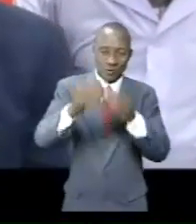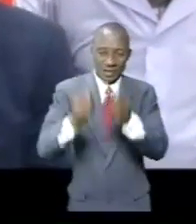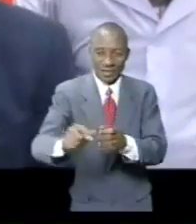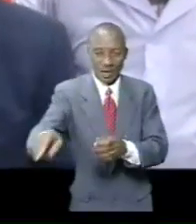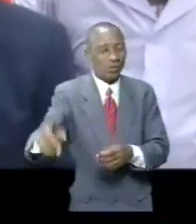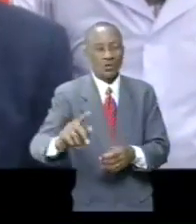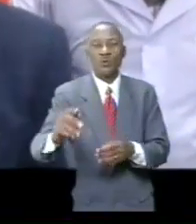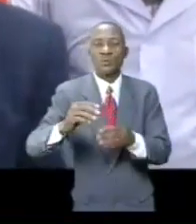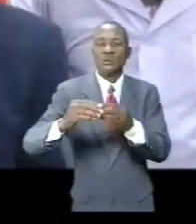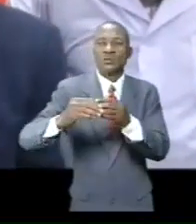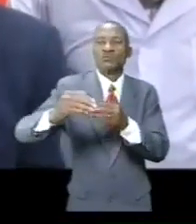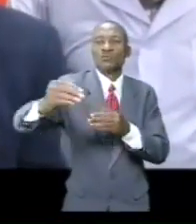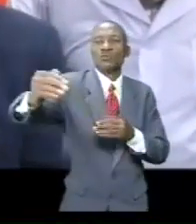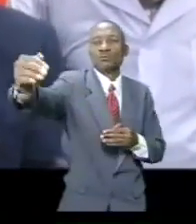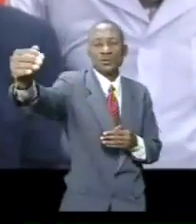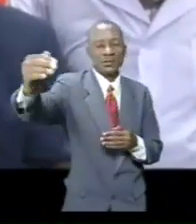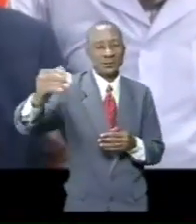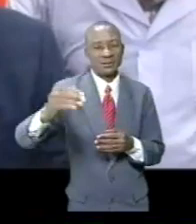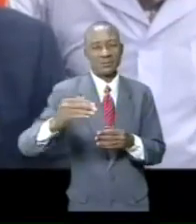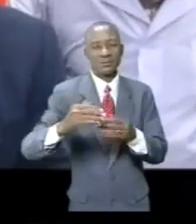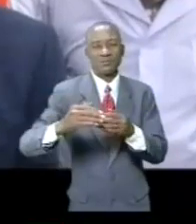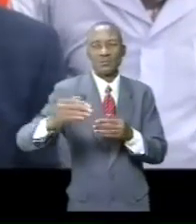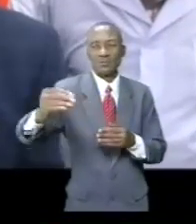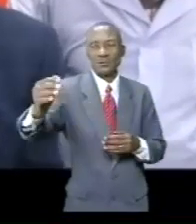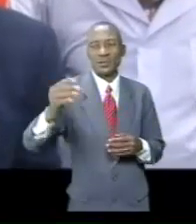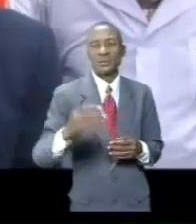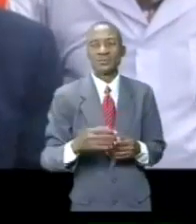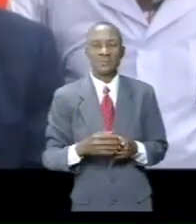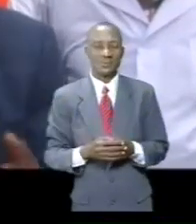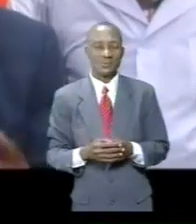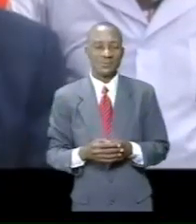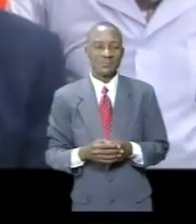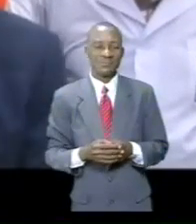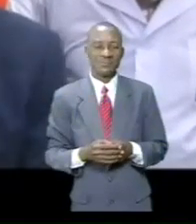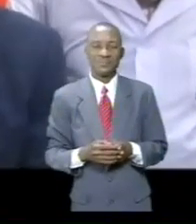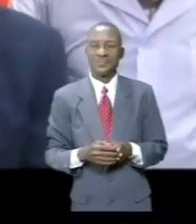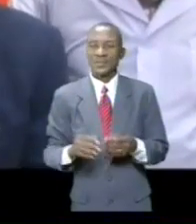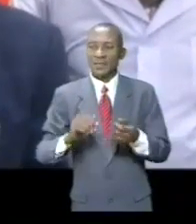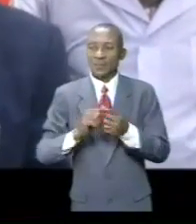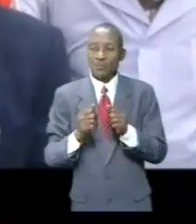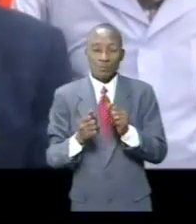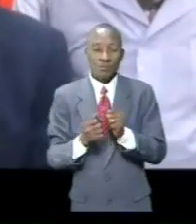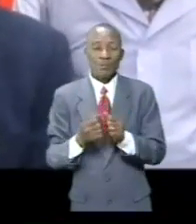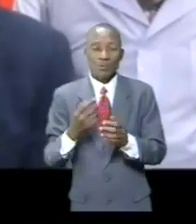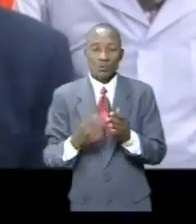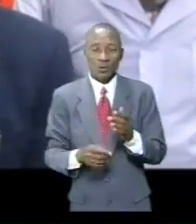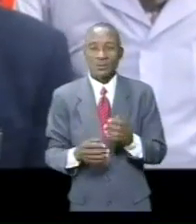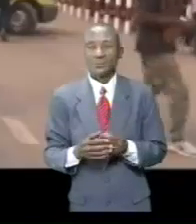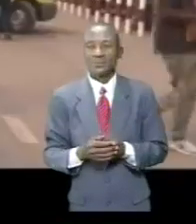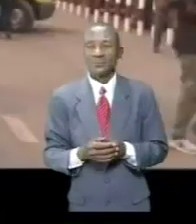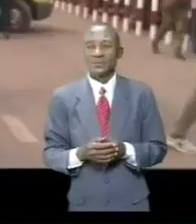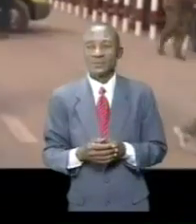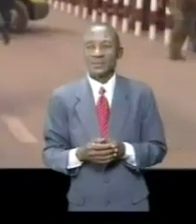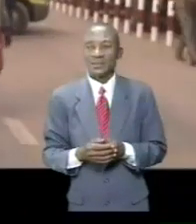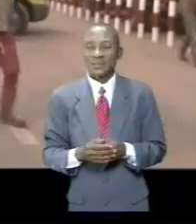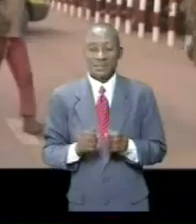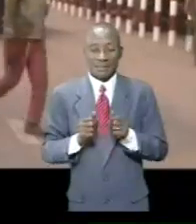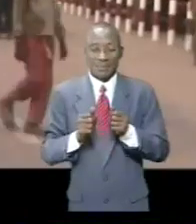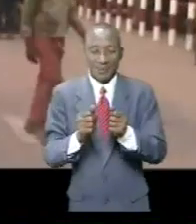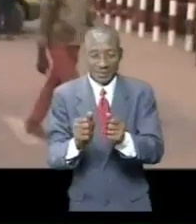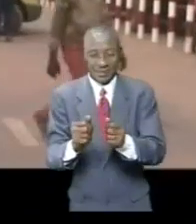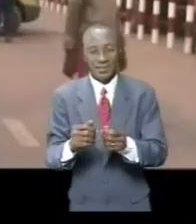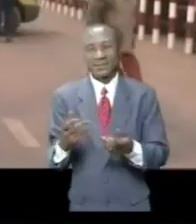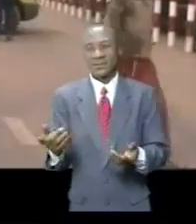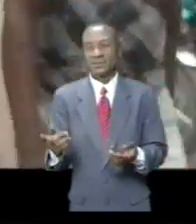qu'il y a une certaine fluidité, déjà depuis qu'on a ouvert. Mais le problème qu'on a, c'est le parking. C'est des problèmes que nous